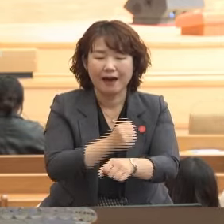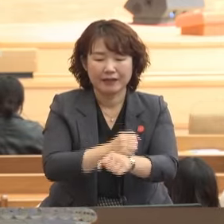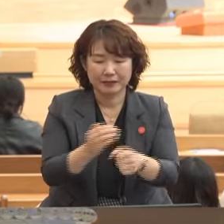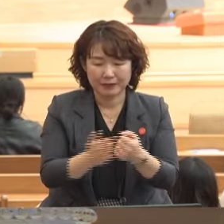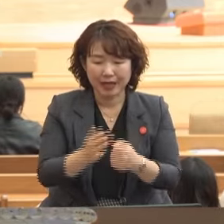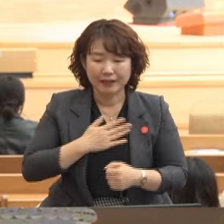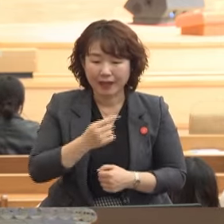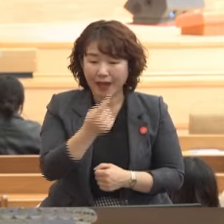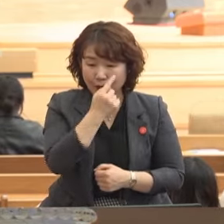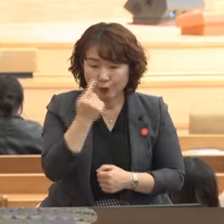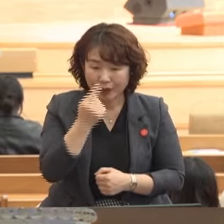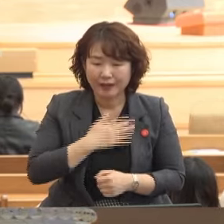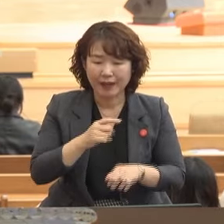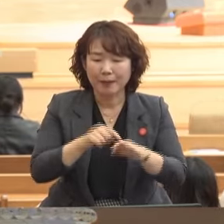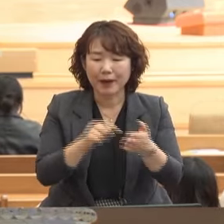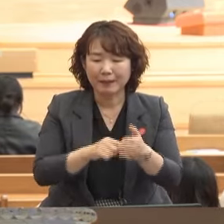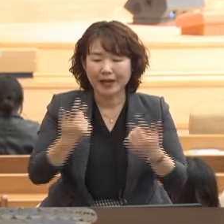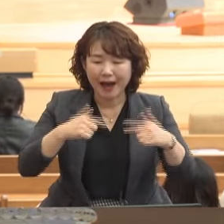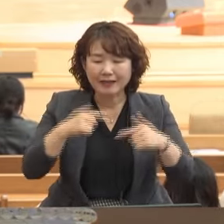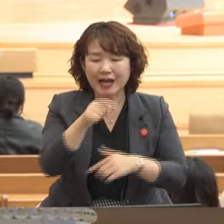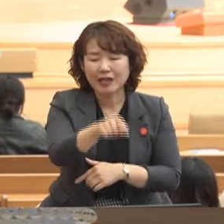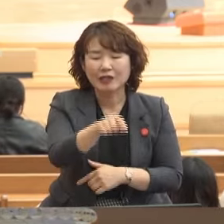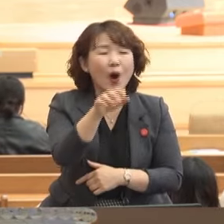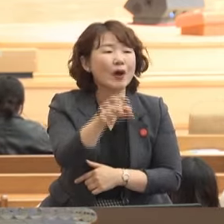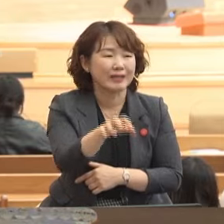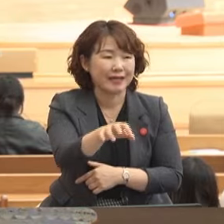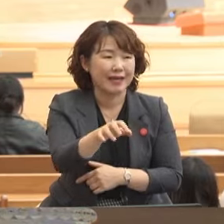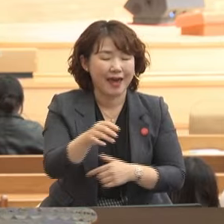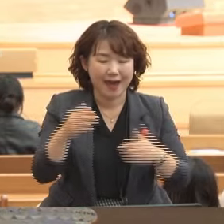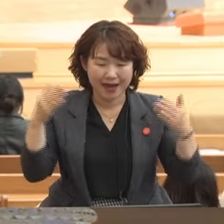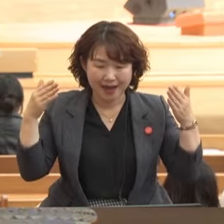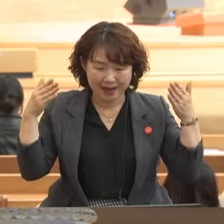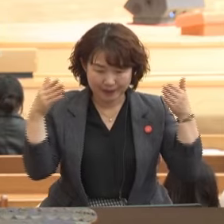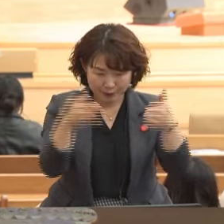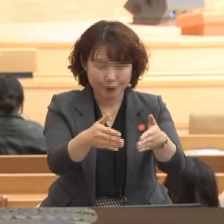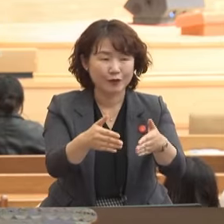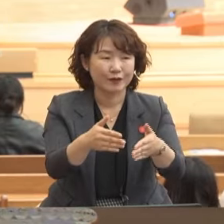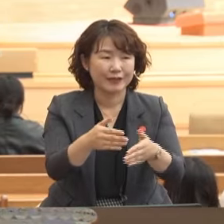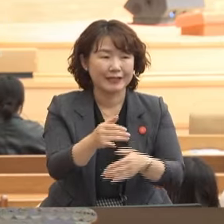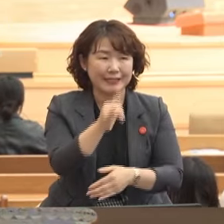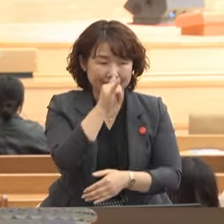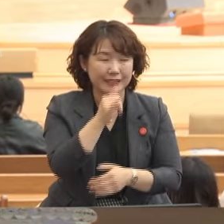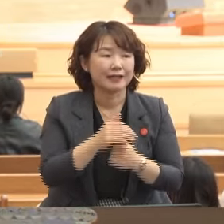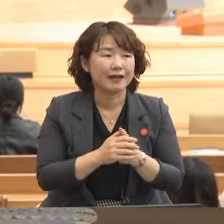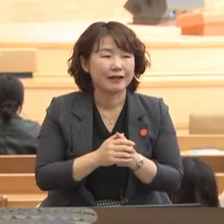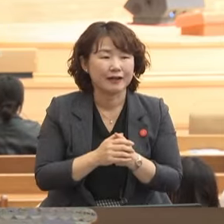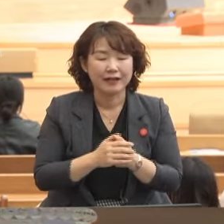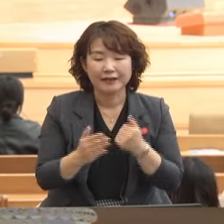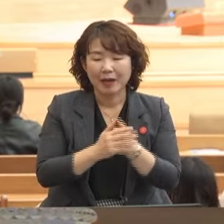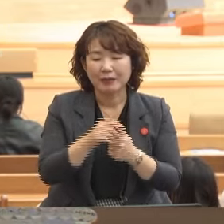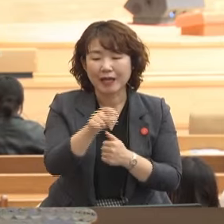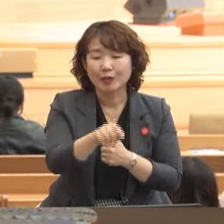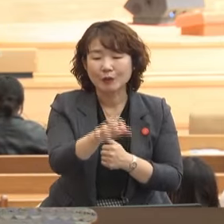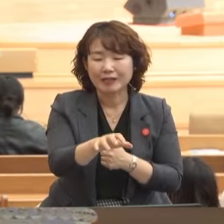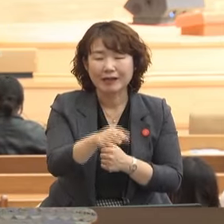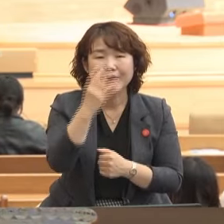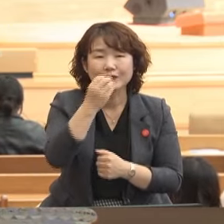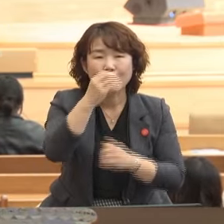내 눈과 내 마음이 항상 여기에 있으리라. 자 이곳에서